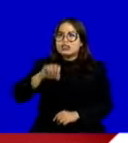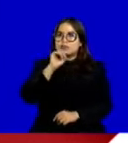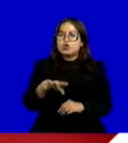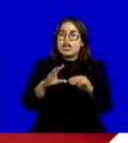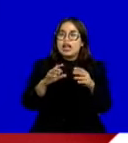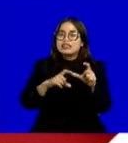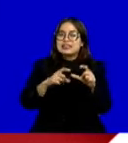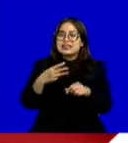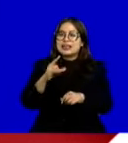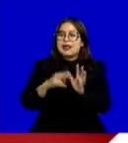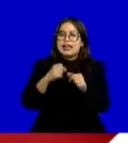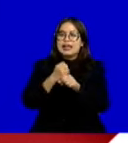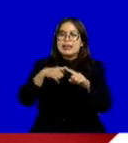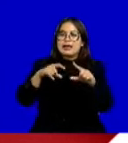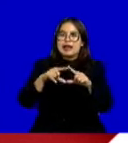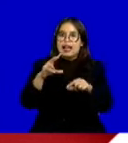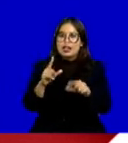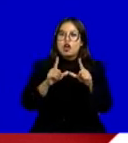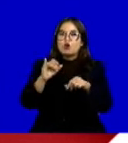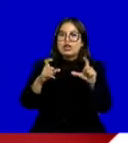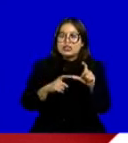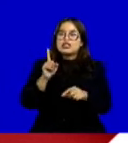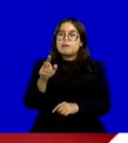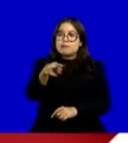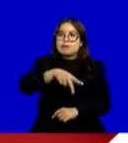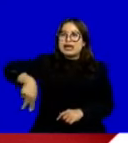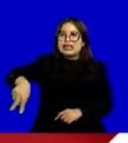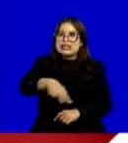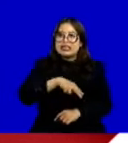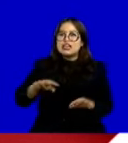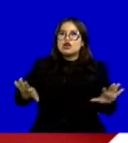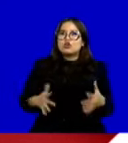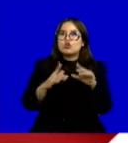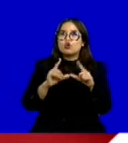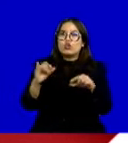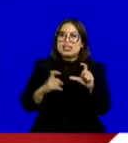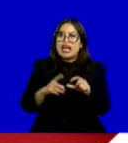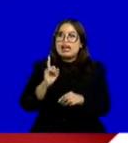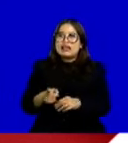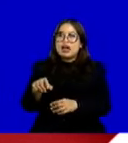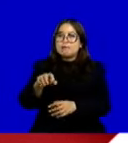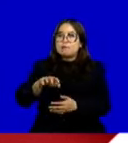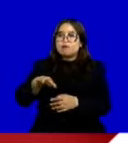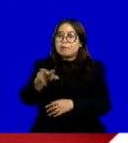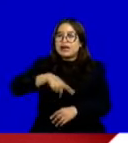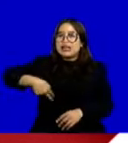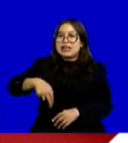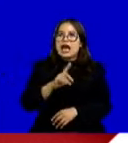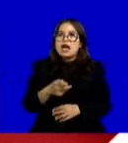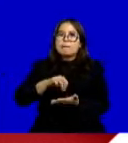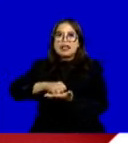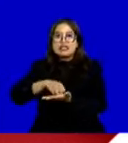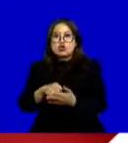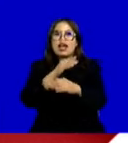Wilis karena mereka mengelilingi gunung Willis ada en kabupaten yang mengelilingi dan salah satunya Madiun ada Trenggalek ya